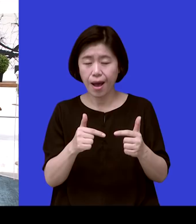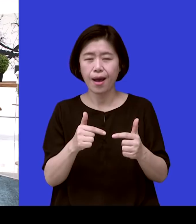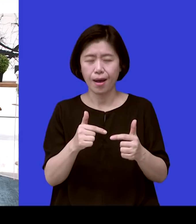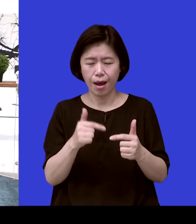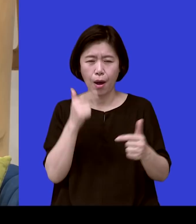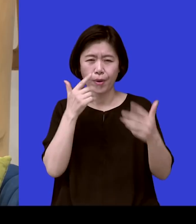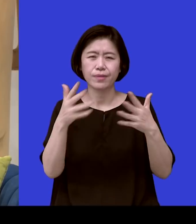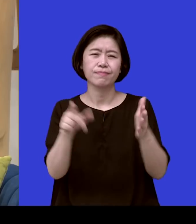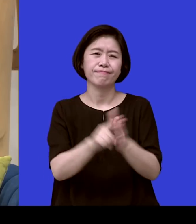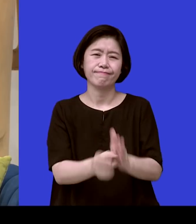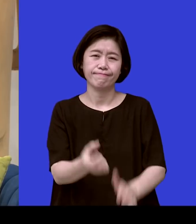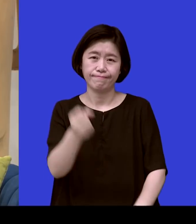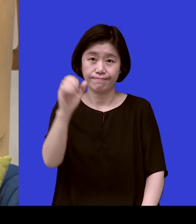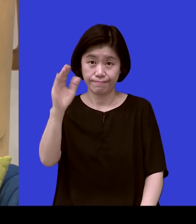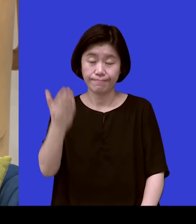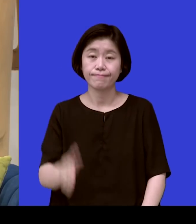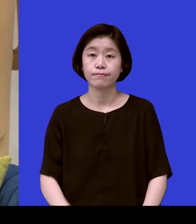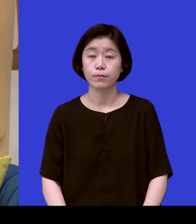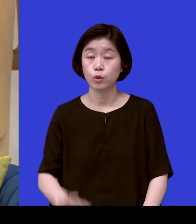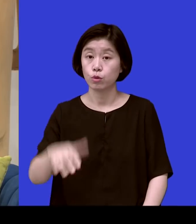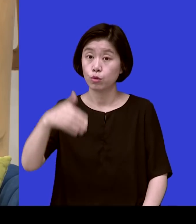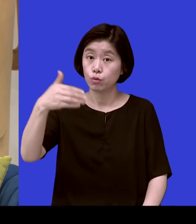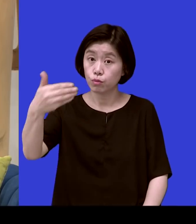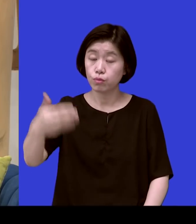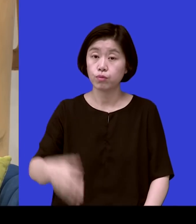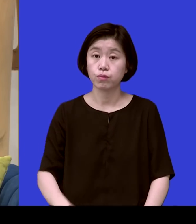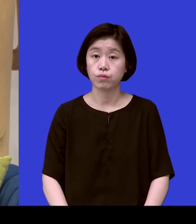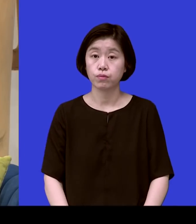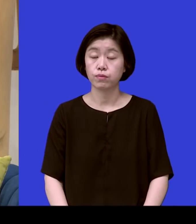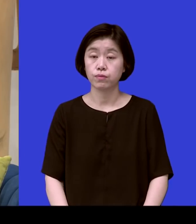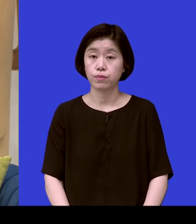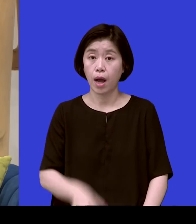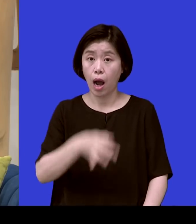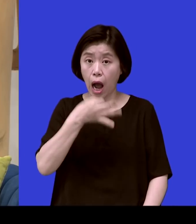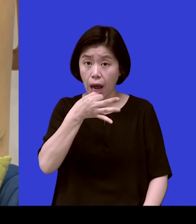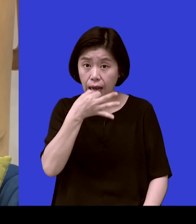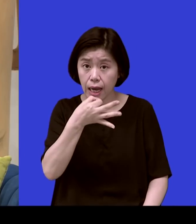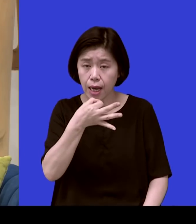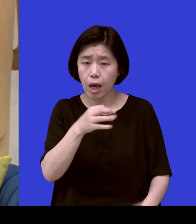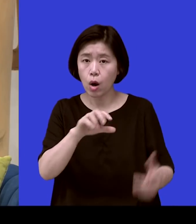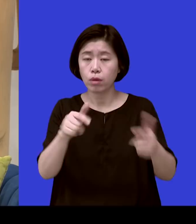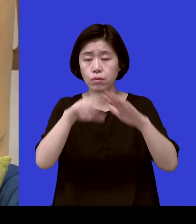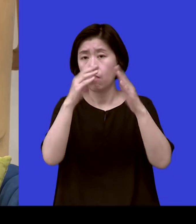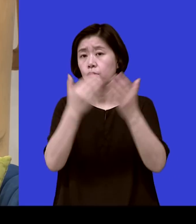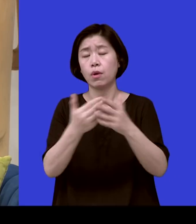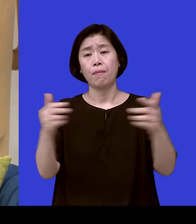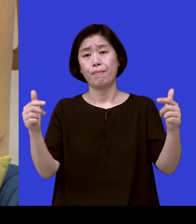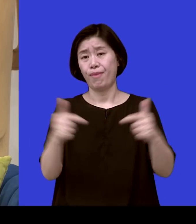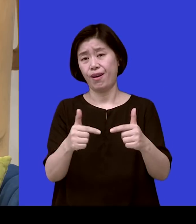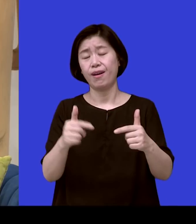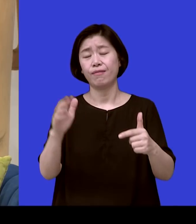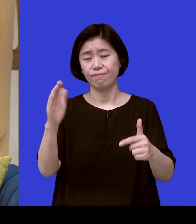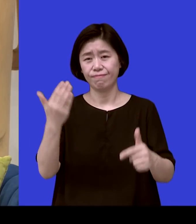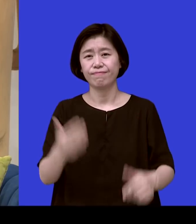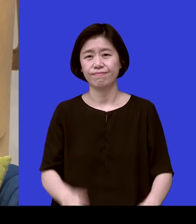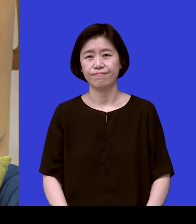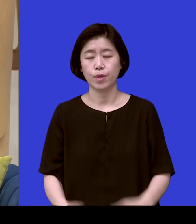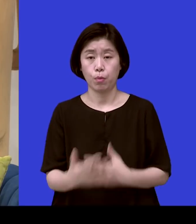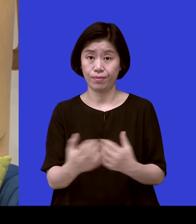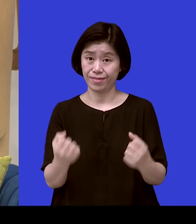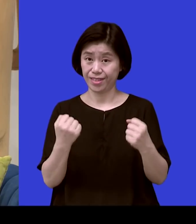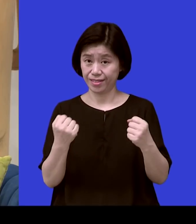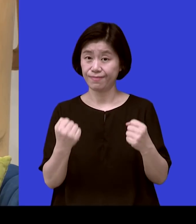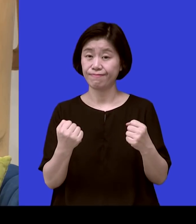그 이후로는 몸이 감기가 정말 그렇게 늘 들어있지 않고 네.